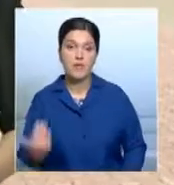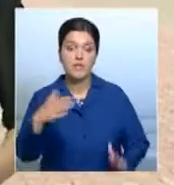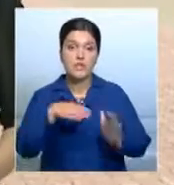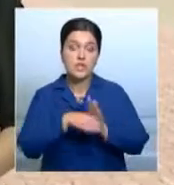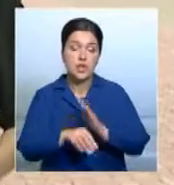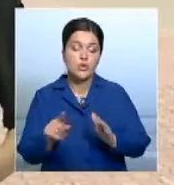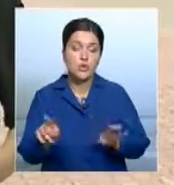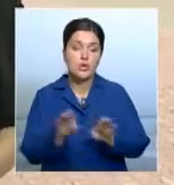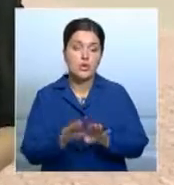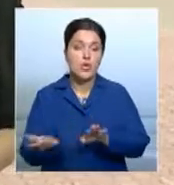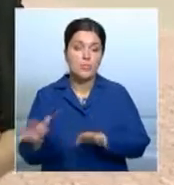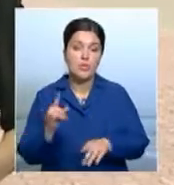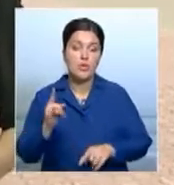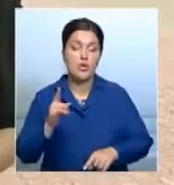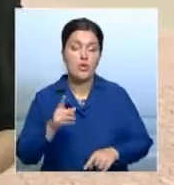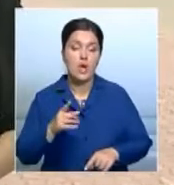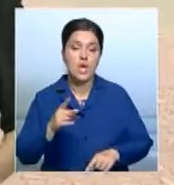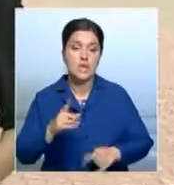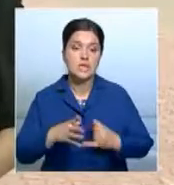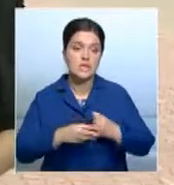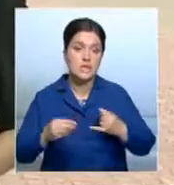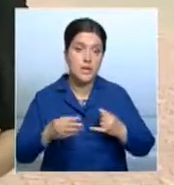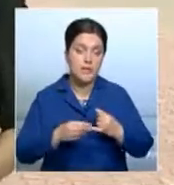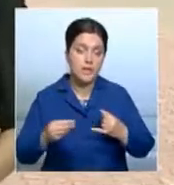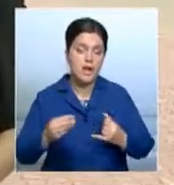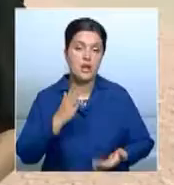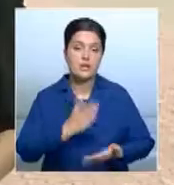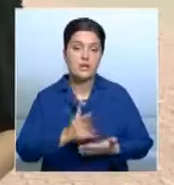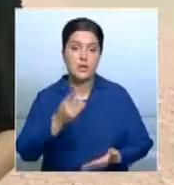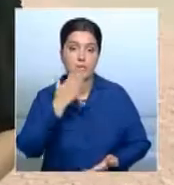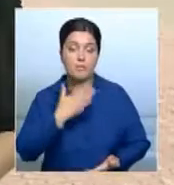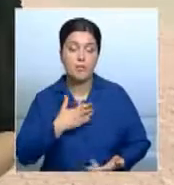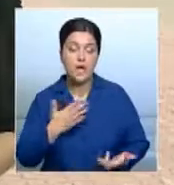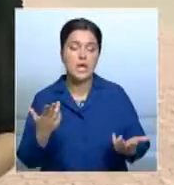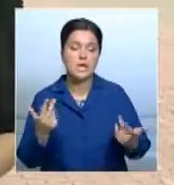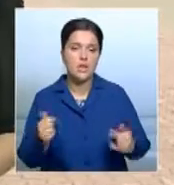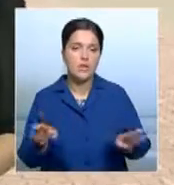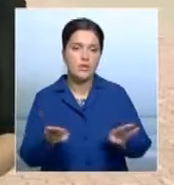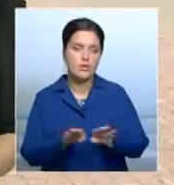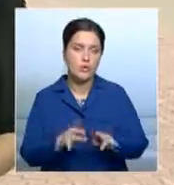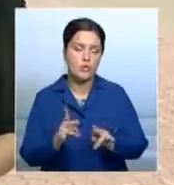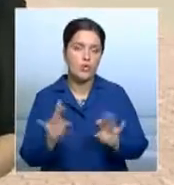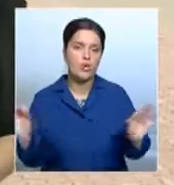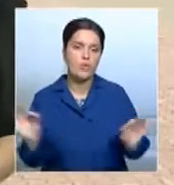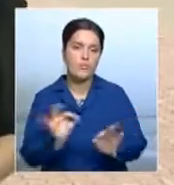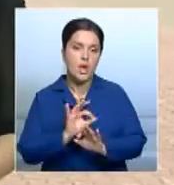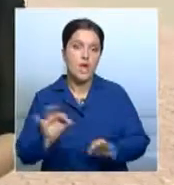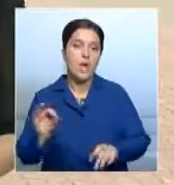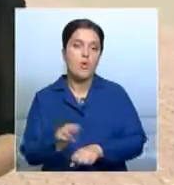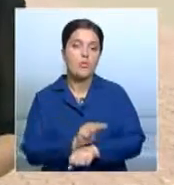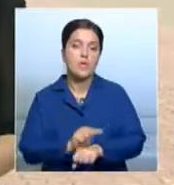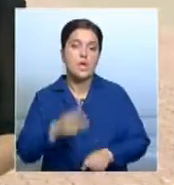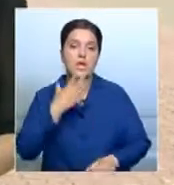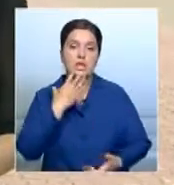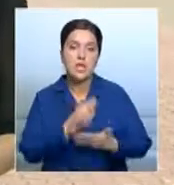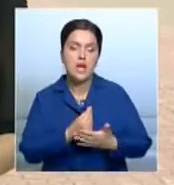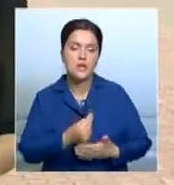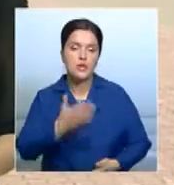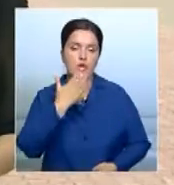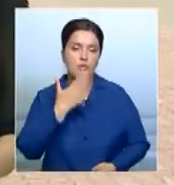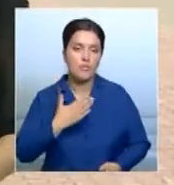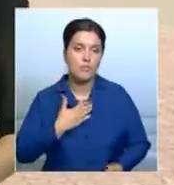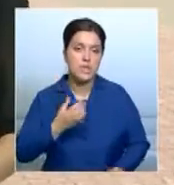прививают любовь к родной земле и благодарность предкам? Естественно, именно эта музыка учит нас любить,